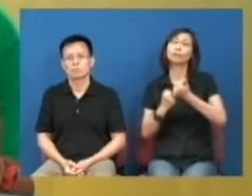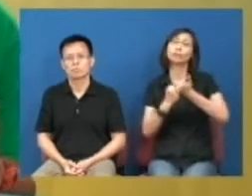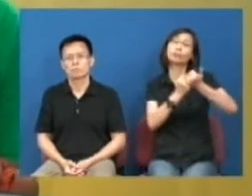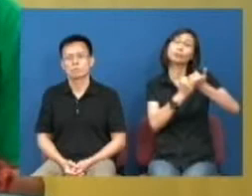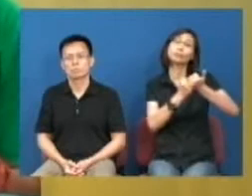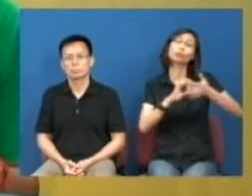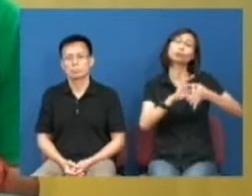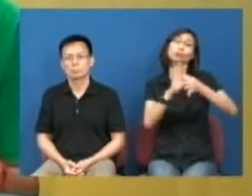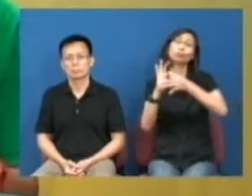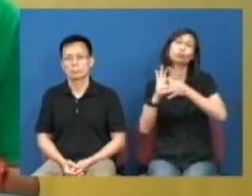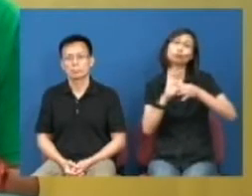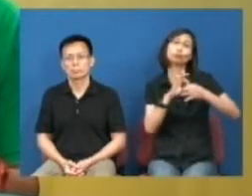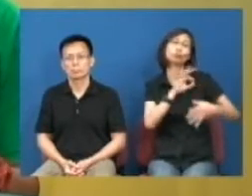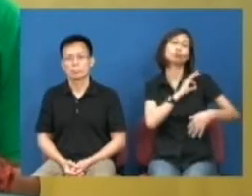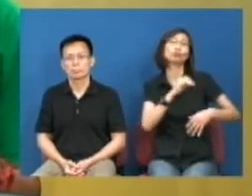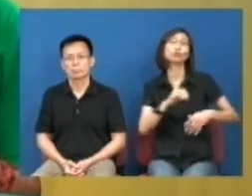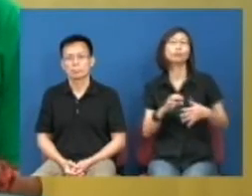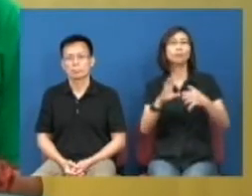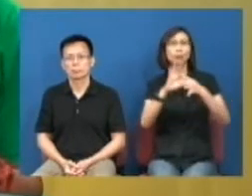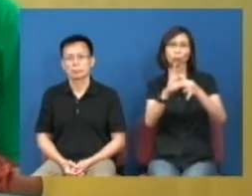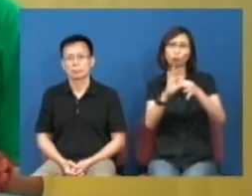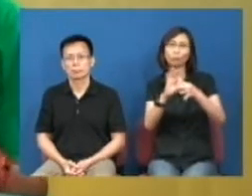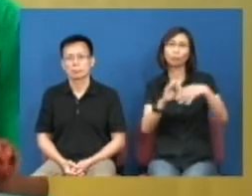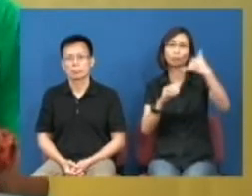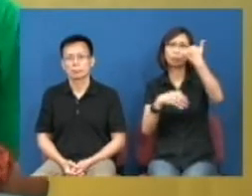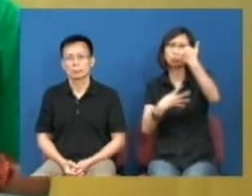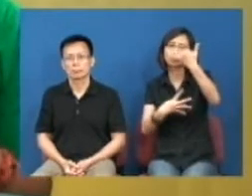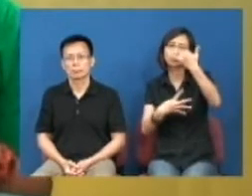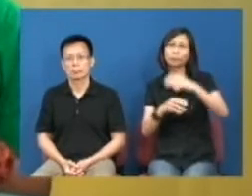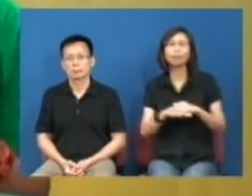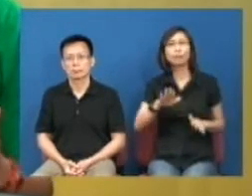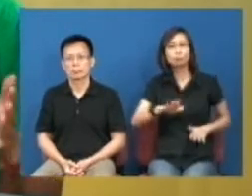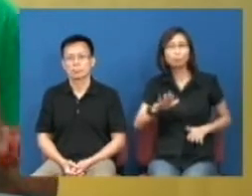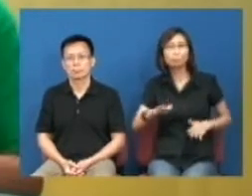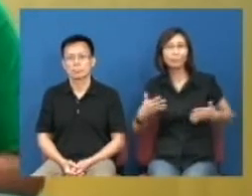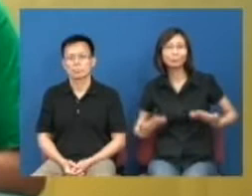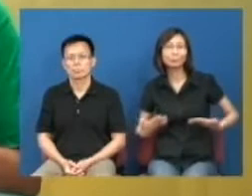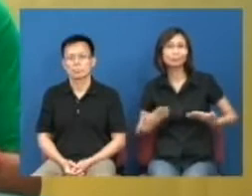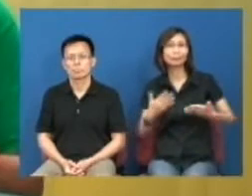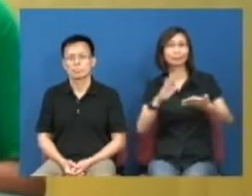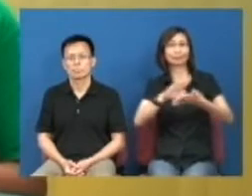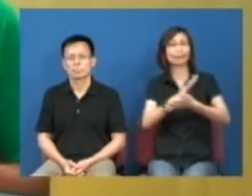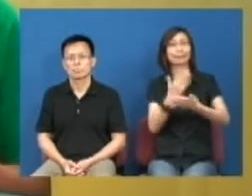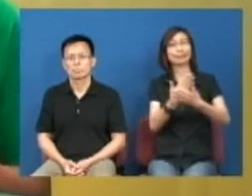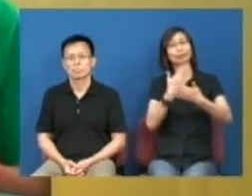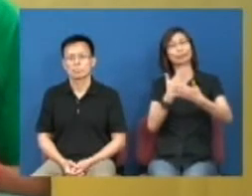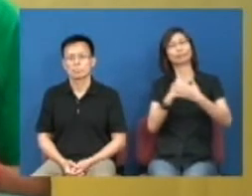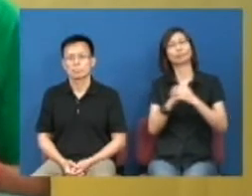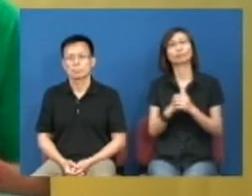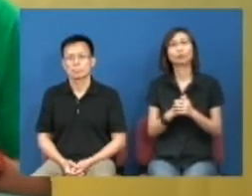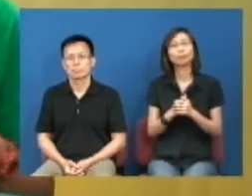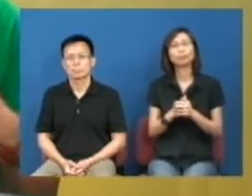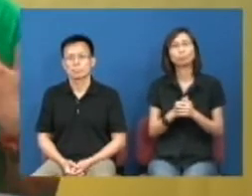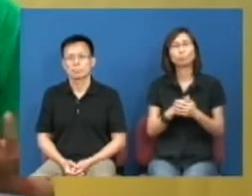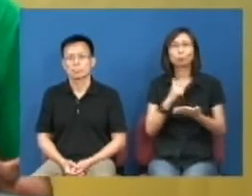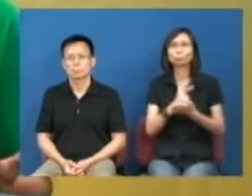啦。咁但係實際上其實即係依幾年慢慢都會講到，就係話唔單止六四啦。咁更加重要一樣嘢就係話，其